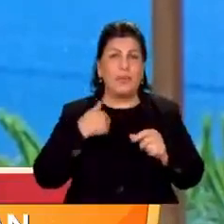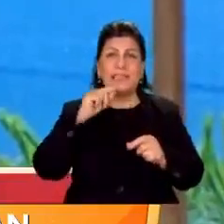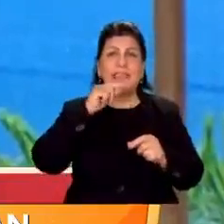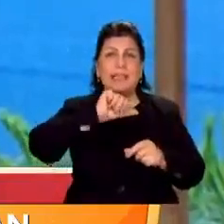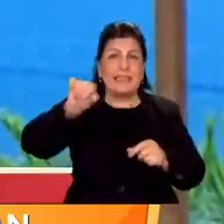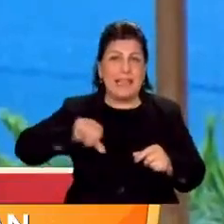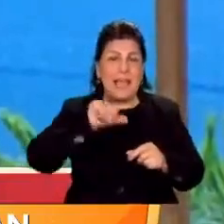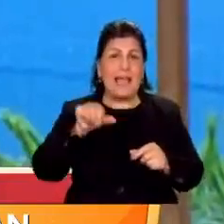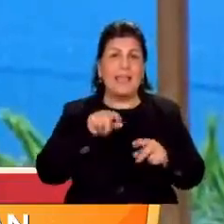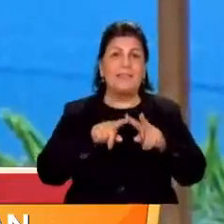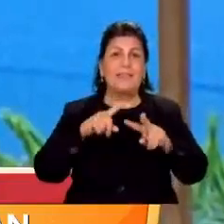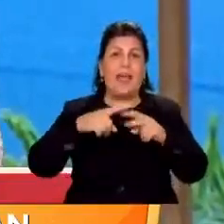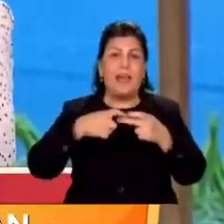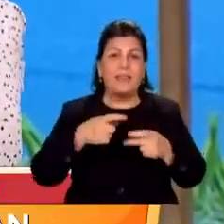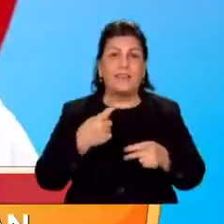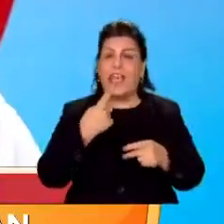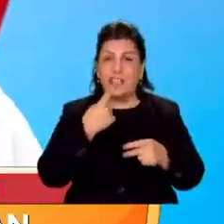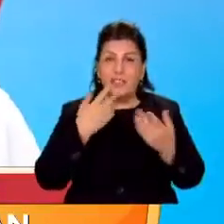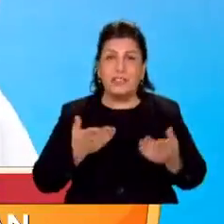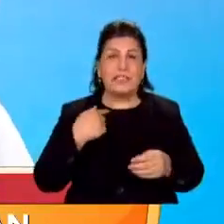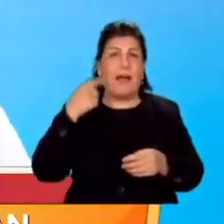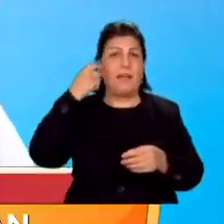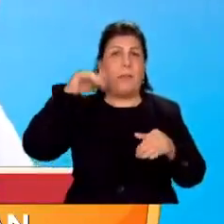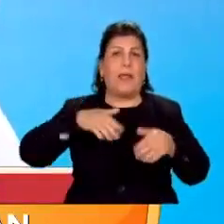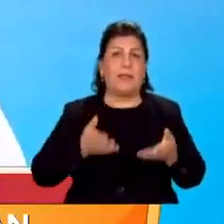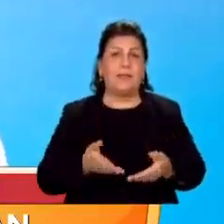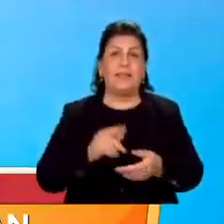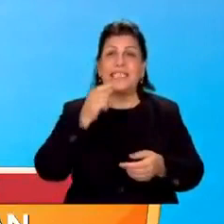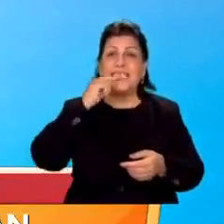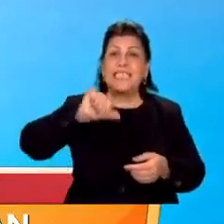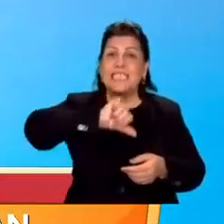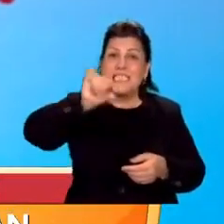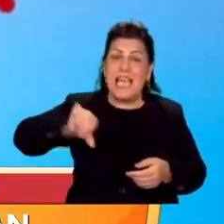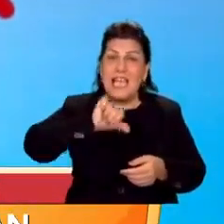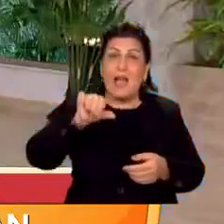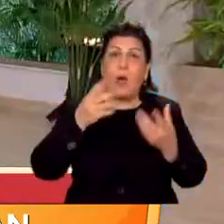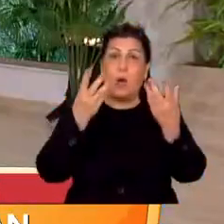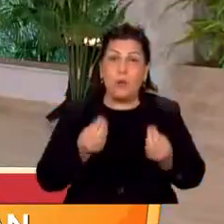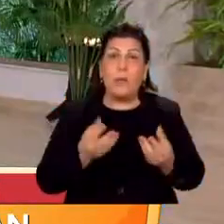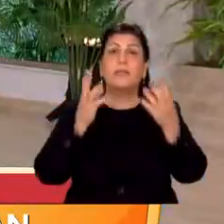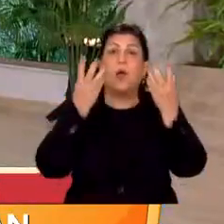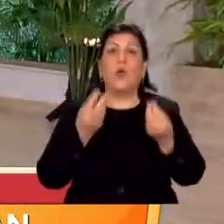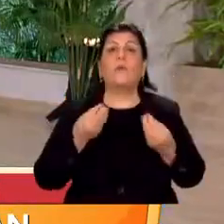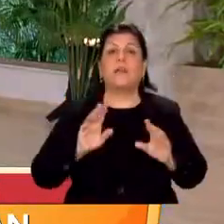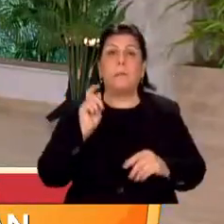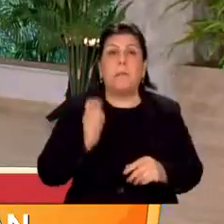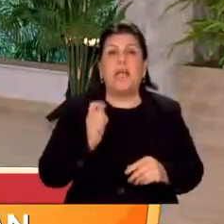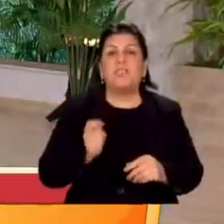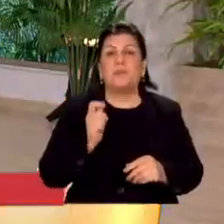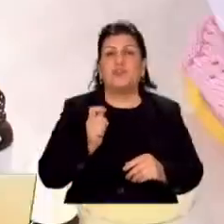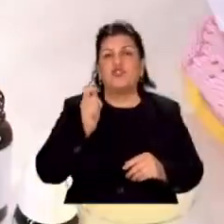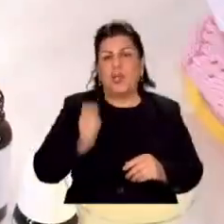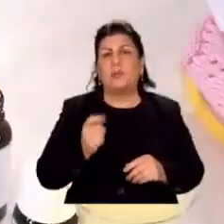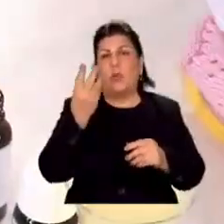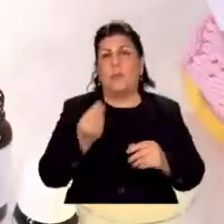gelir hep tutamamıştı tüm ilçesi biraz Radikal olabilir ama zeytinyağı olmadan olmak için de kabın içerisine zeytin